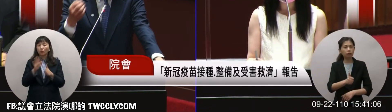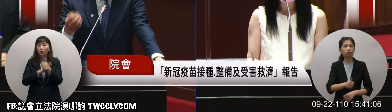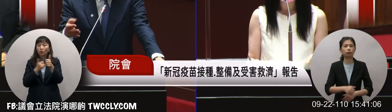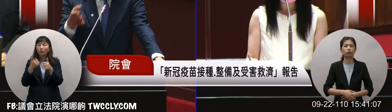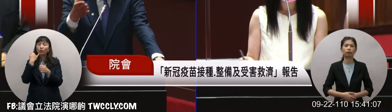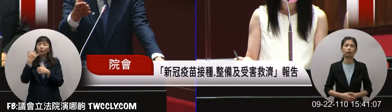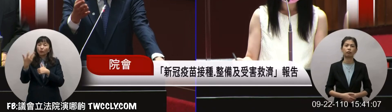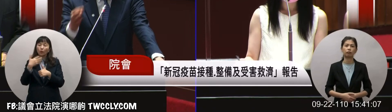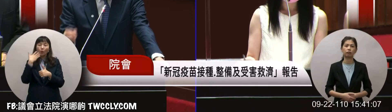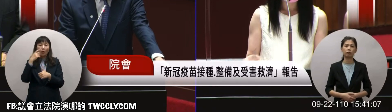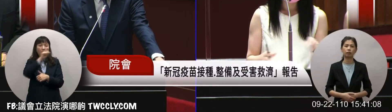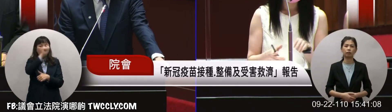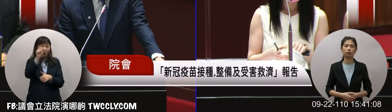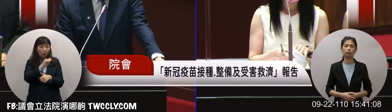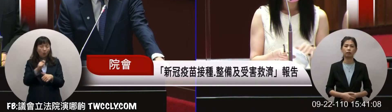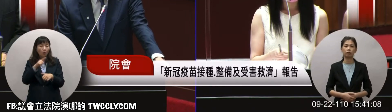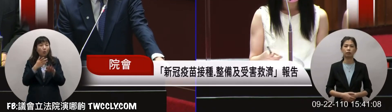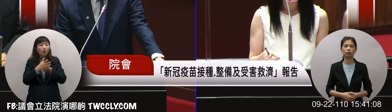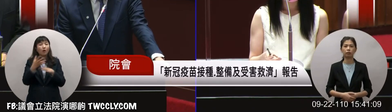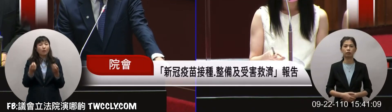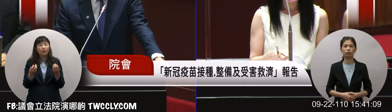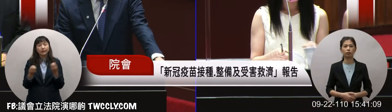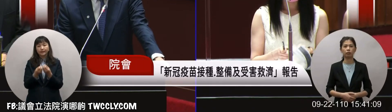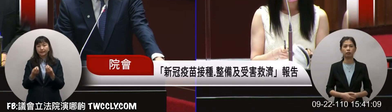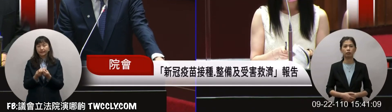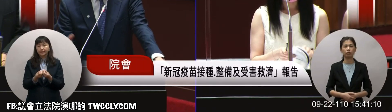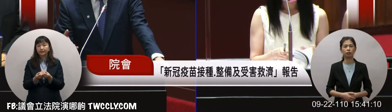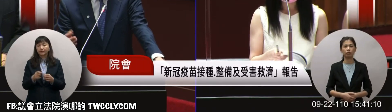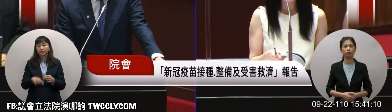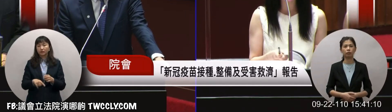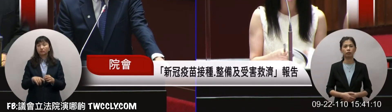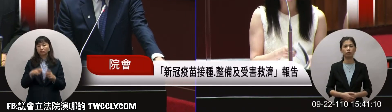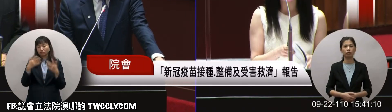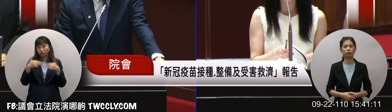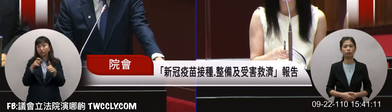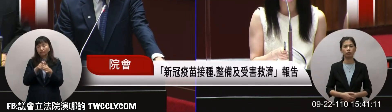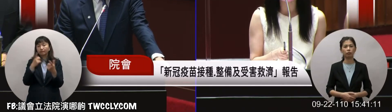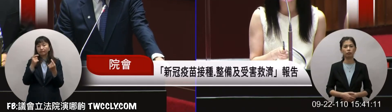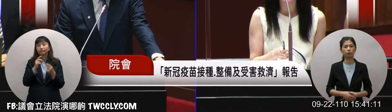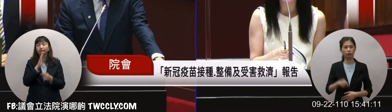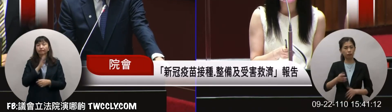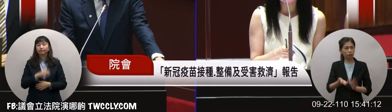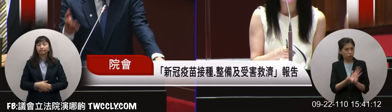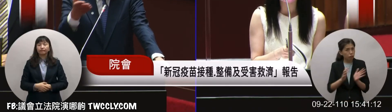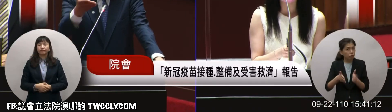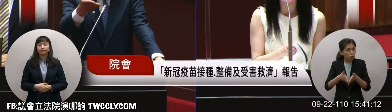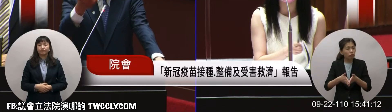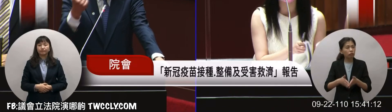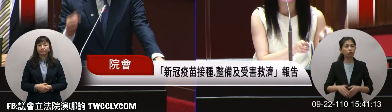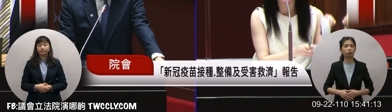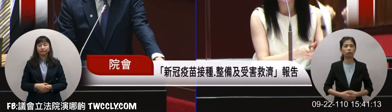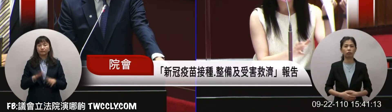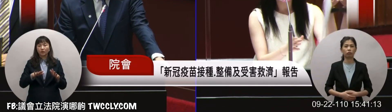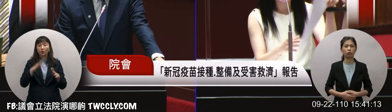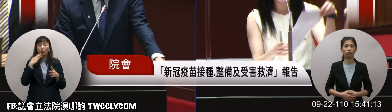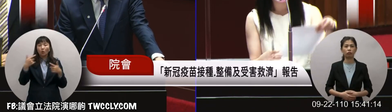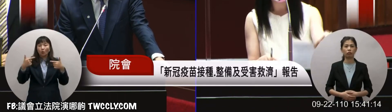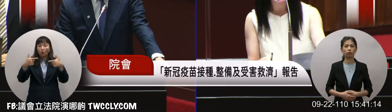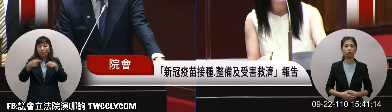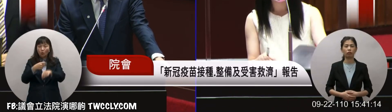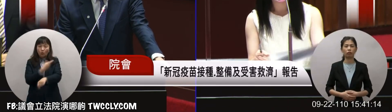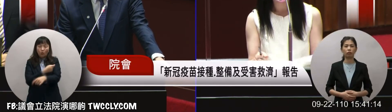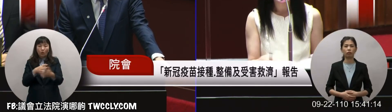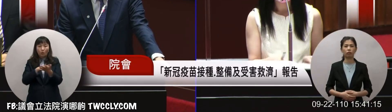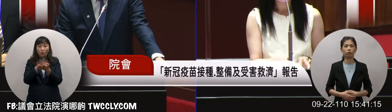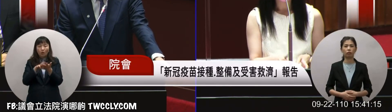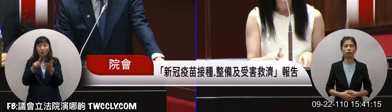问说，那如果 A G 没有过怎么办？哦，对，这也是一个问题。 所以这个也要做准备啊，所以现在箭在弦上。 混打如果不